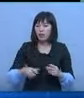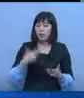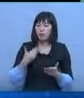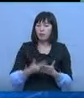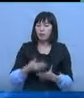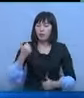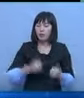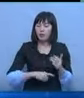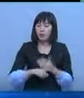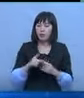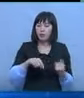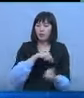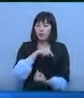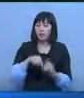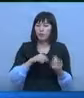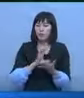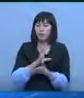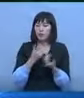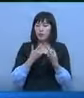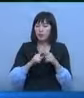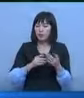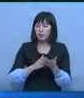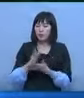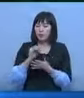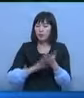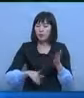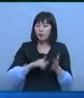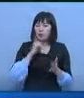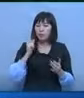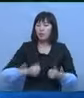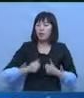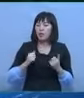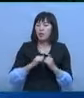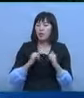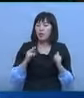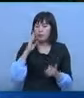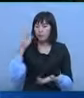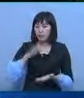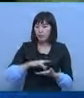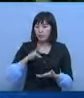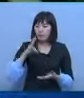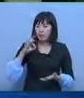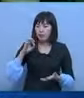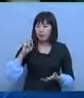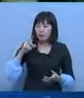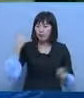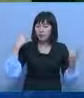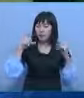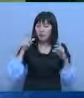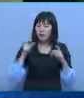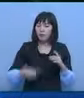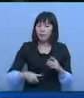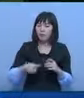Сайыс негізінен кәсіпкерлік ақпараттық технология бағытында өрбіп, жастарға шабыт берді. Шымкенттегі Назарбаев зияткерлік мектебінің оқушысы